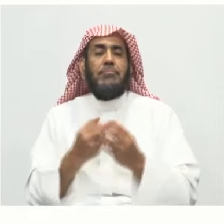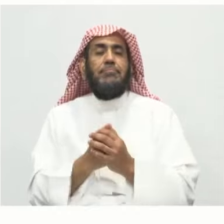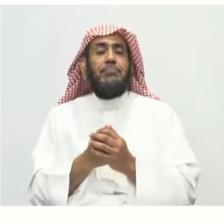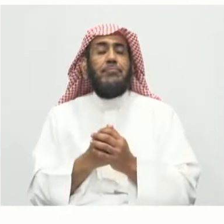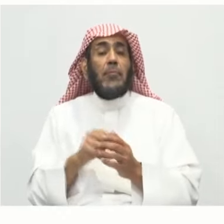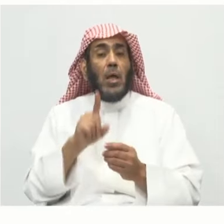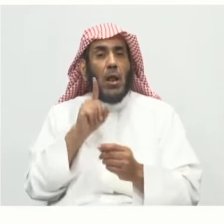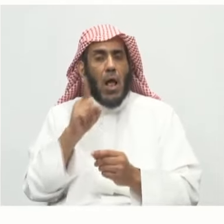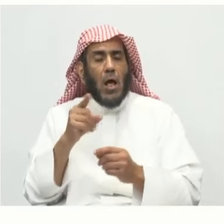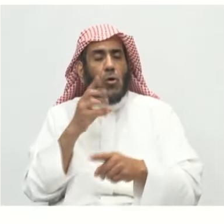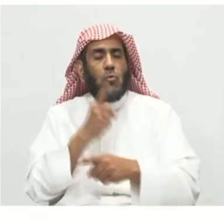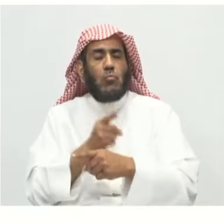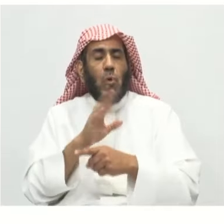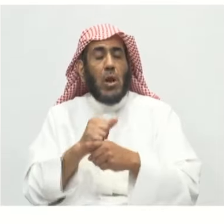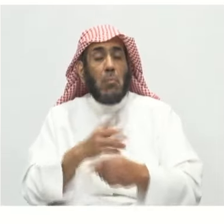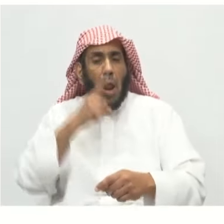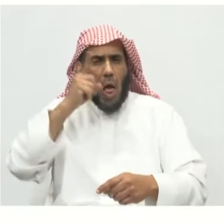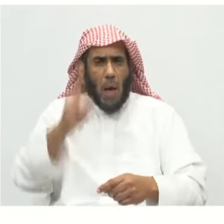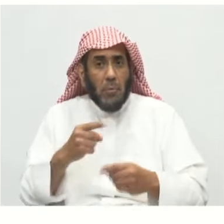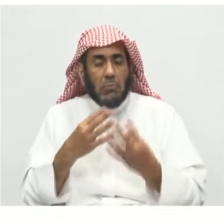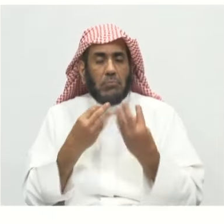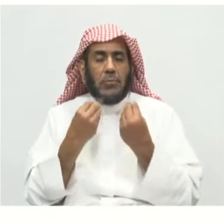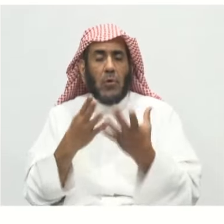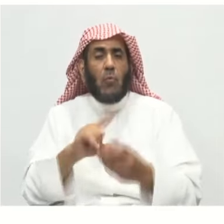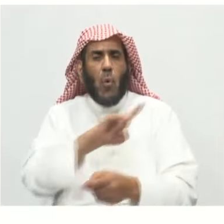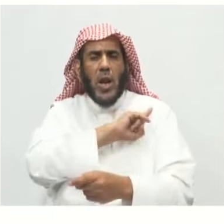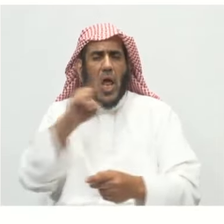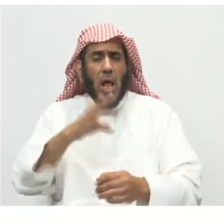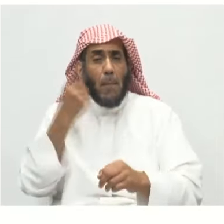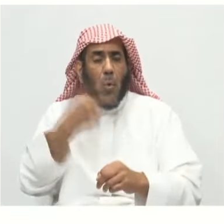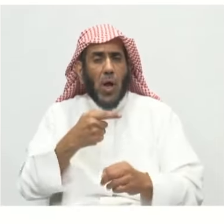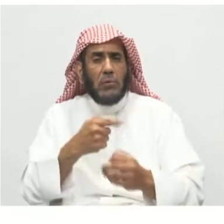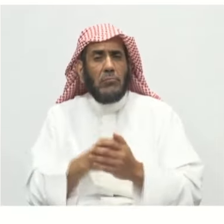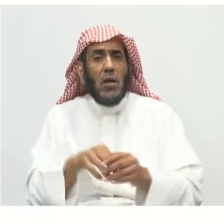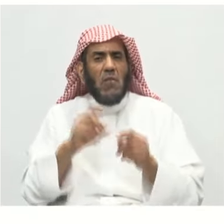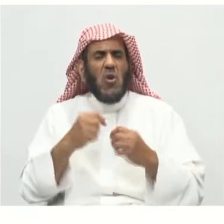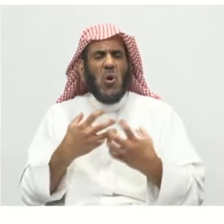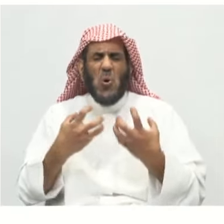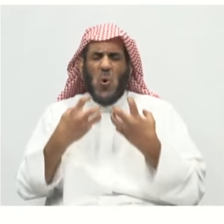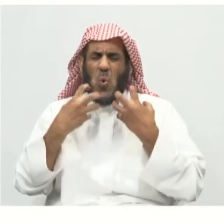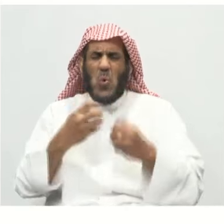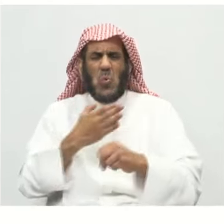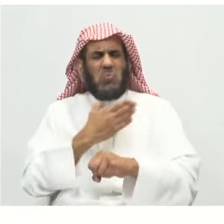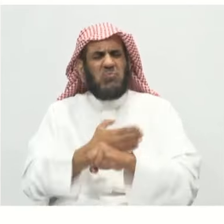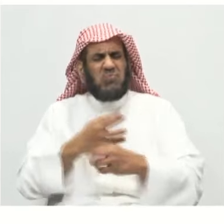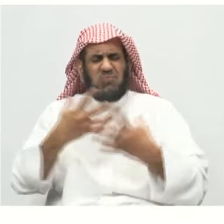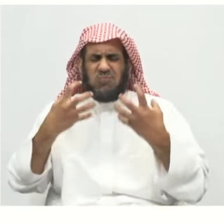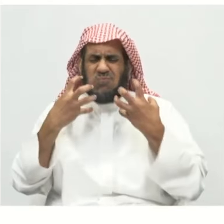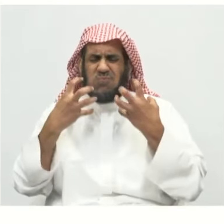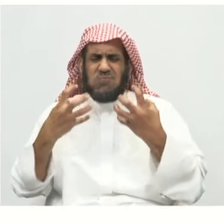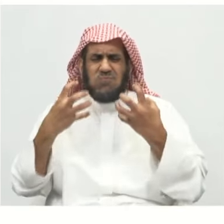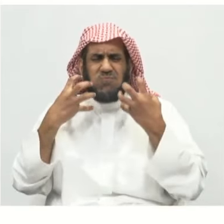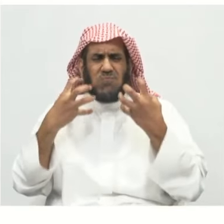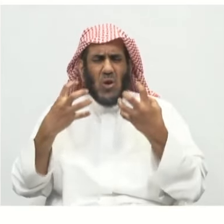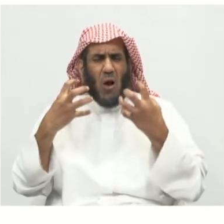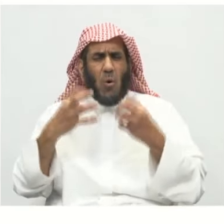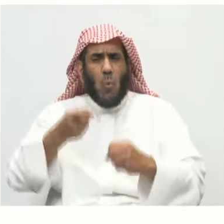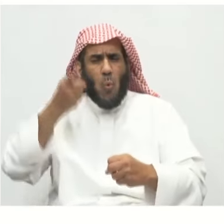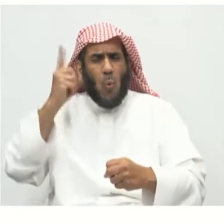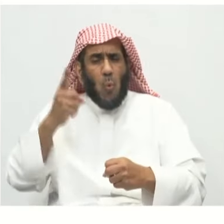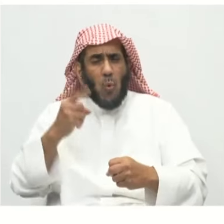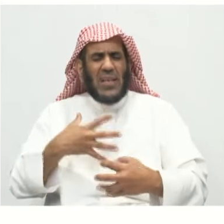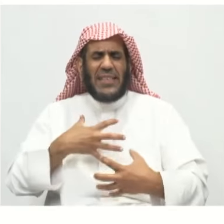لاحظ معي هنا طبعا الامر المعروف والنهي عن المنكر فيه مشقه امر المعروف والنهي عن المنكر فيه مشقه